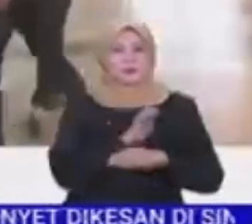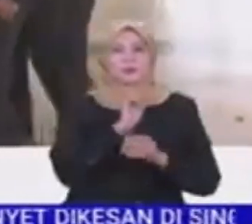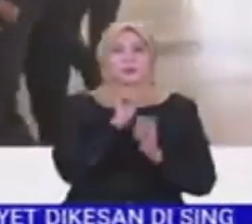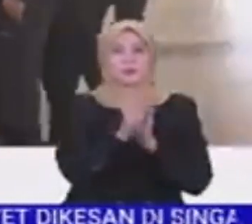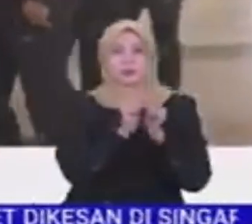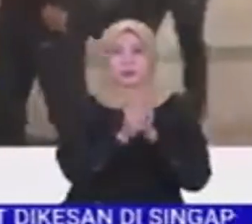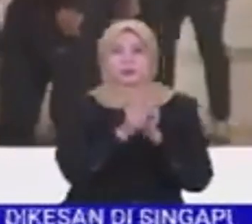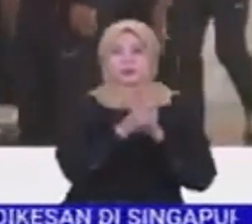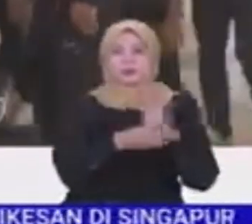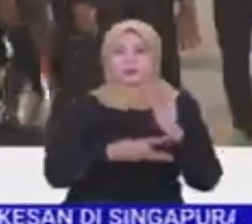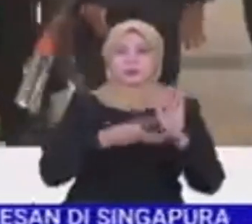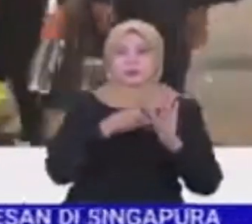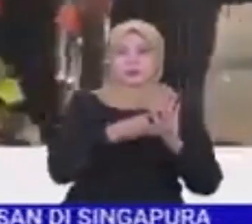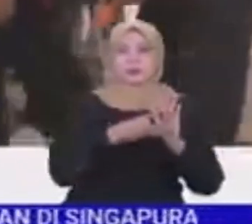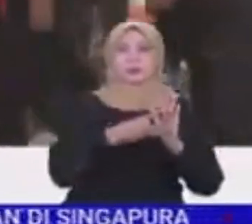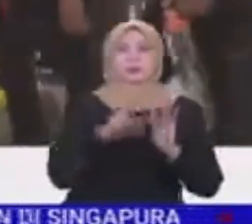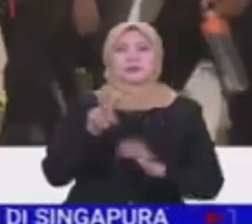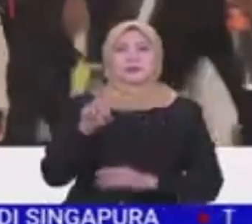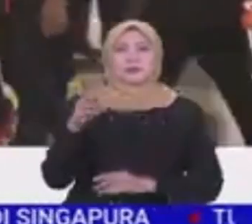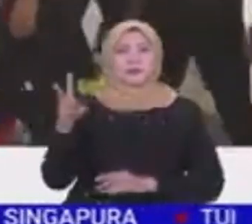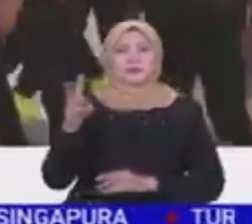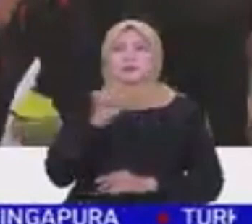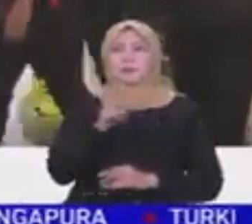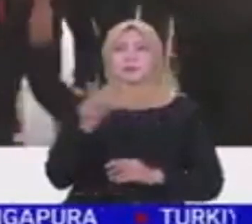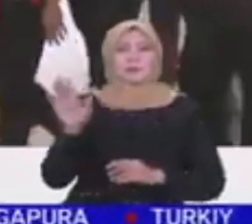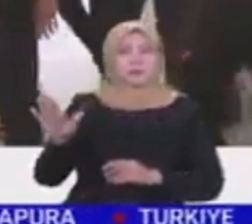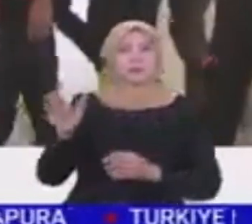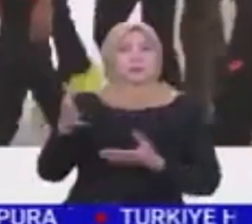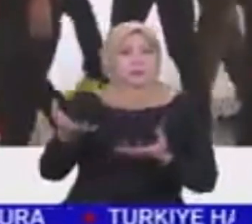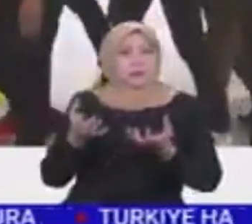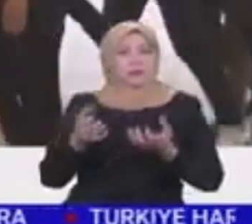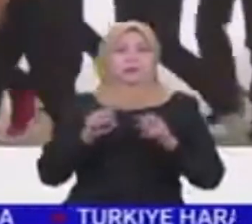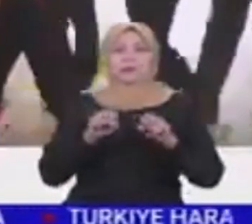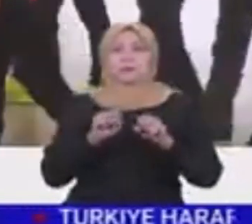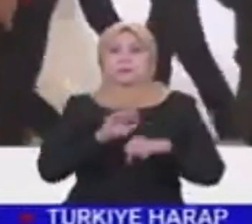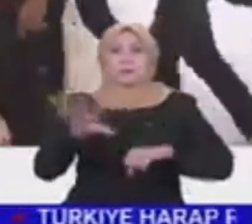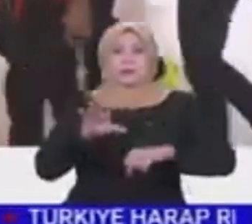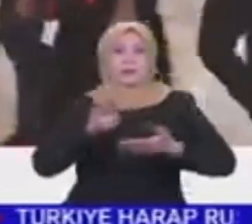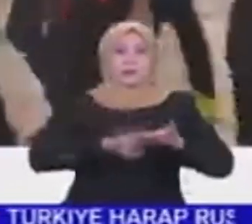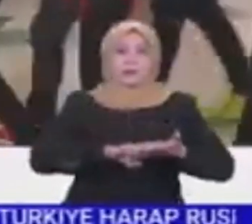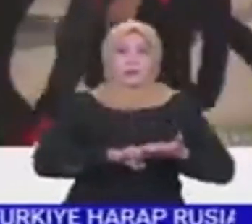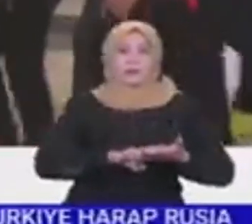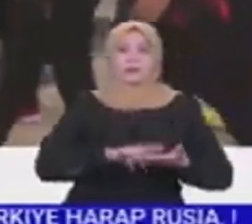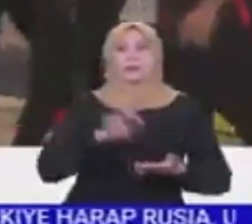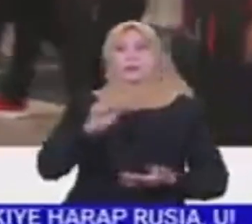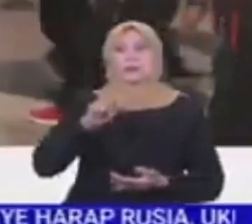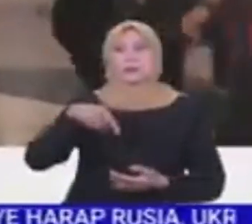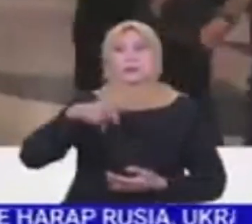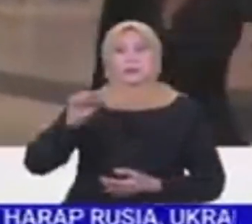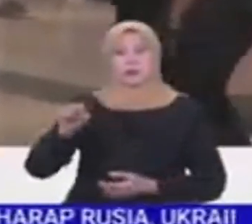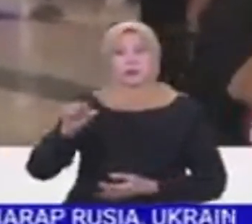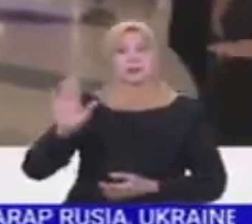Paralimpik Rio 2016 itu, beliau turut mahu memecahkan rekod APG miliknya.